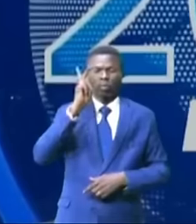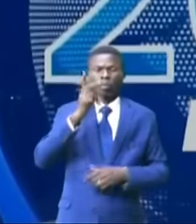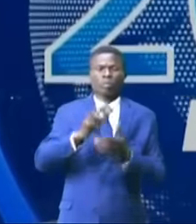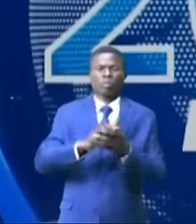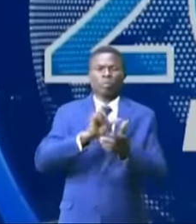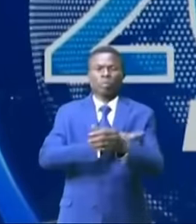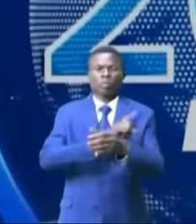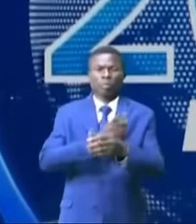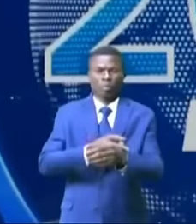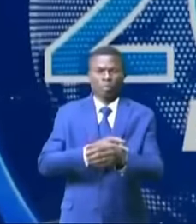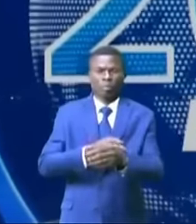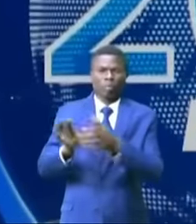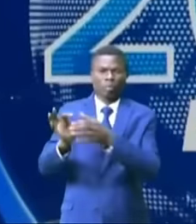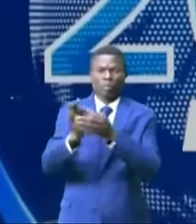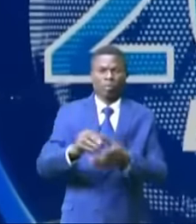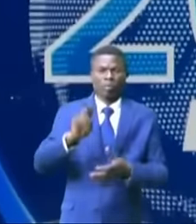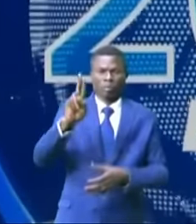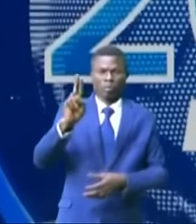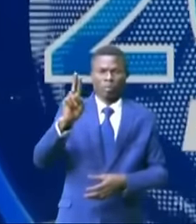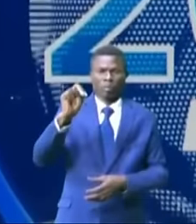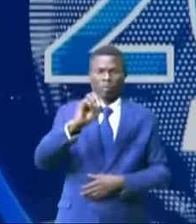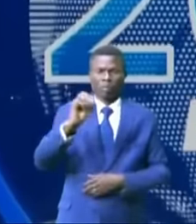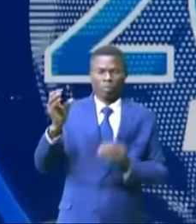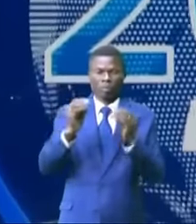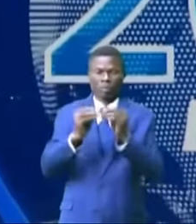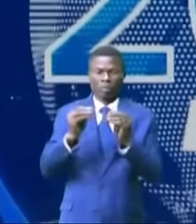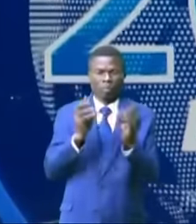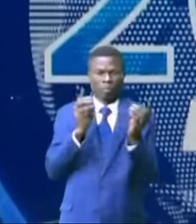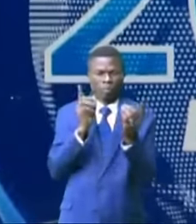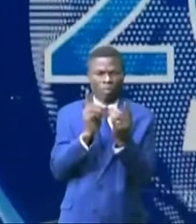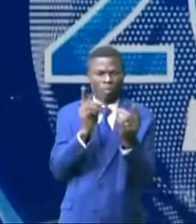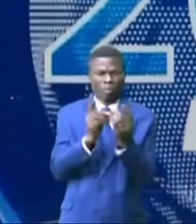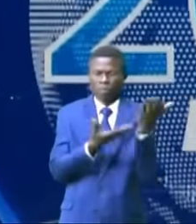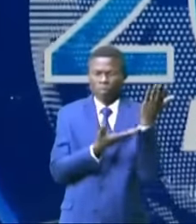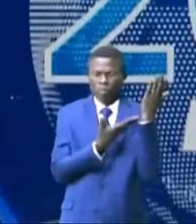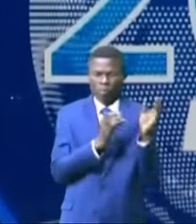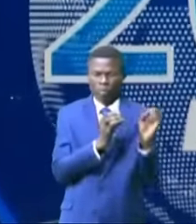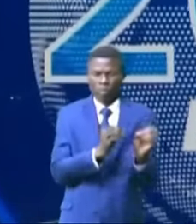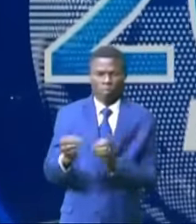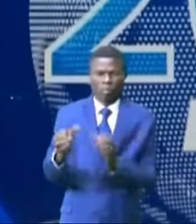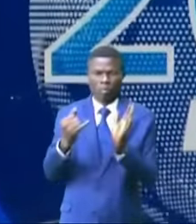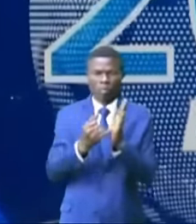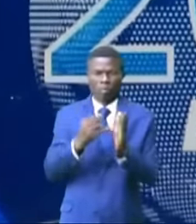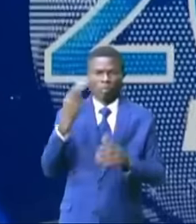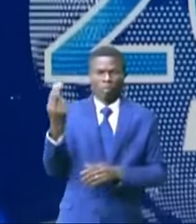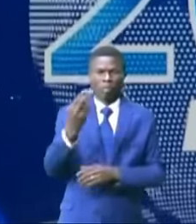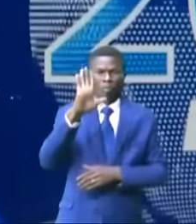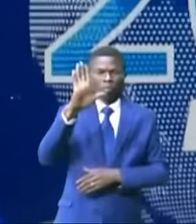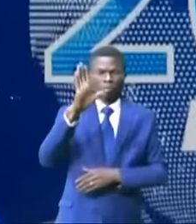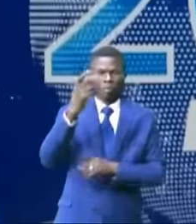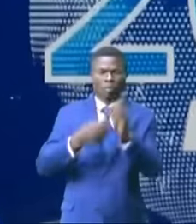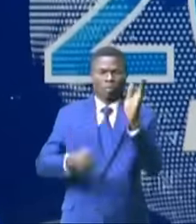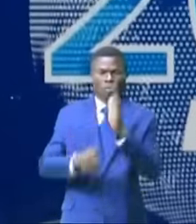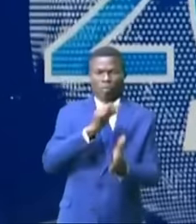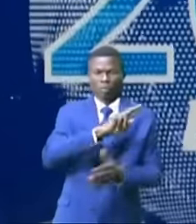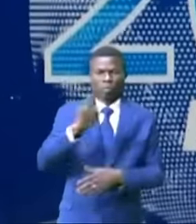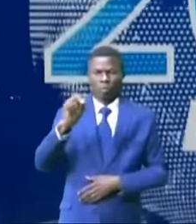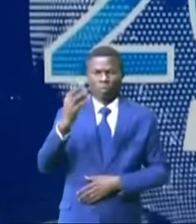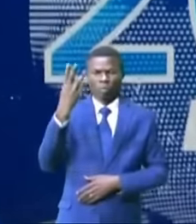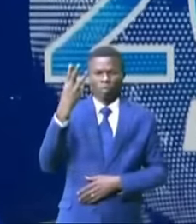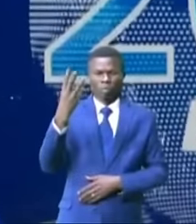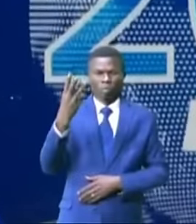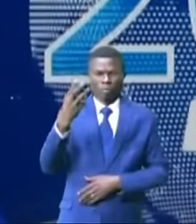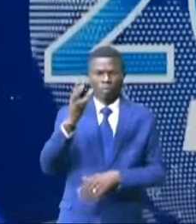Orientale, membres de l'UCN, à une réunion de concertation qui se tiendra le samedi 25 novembre 2023 à